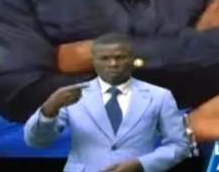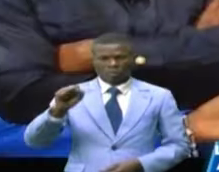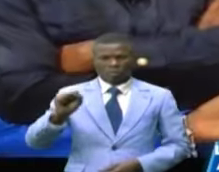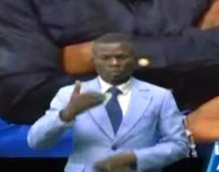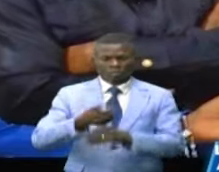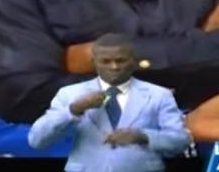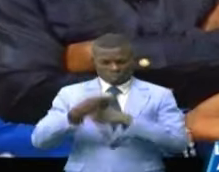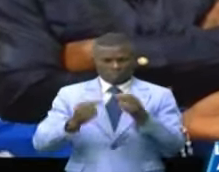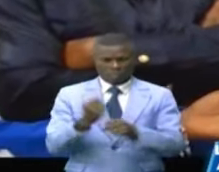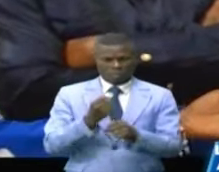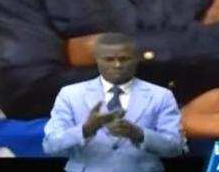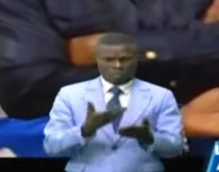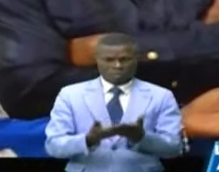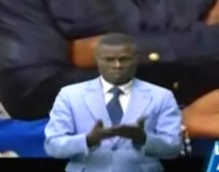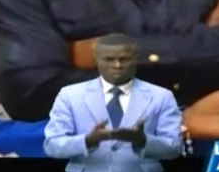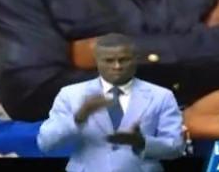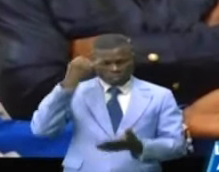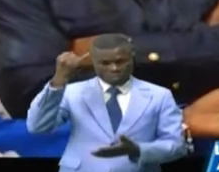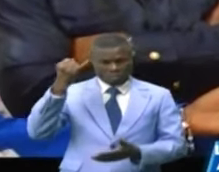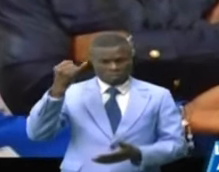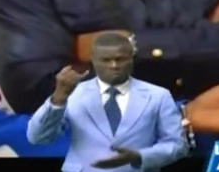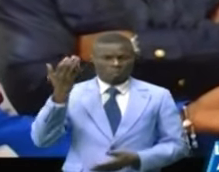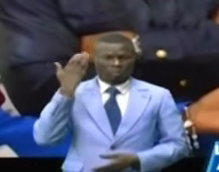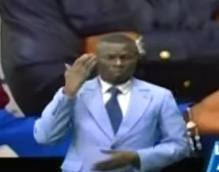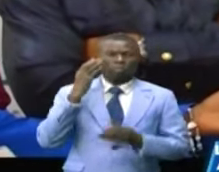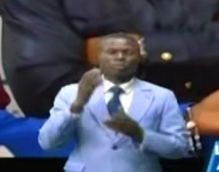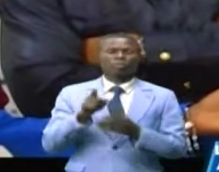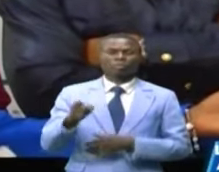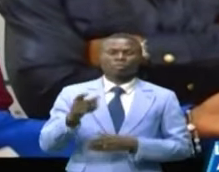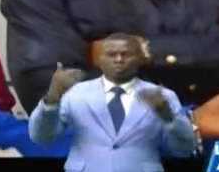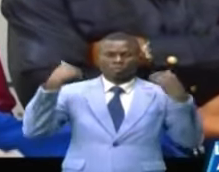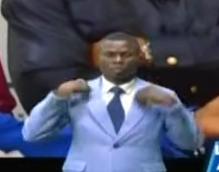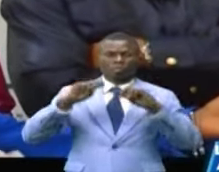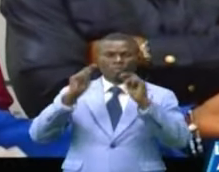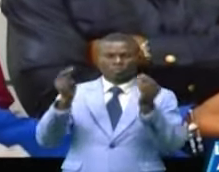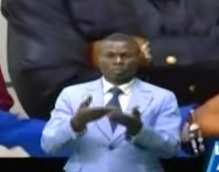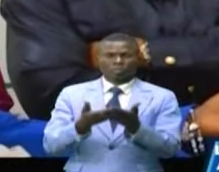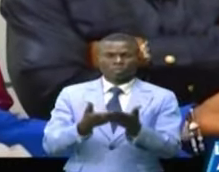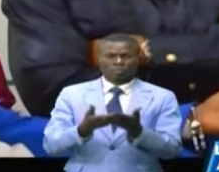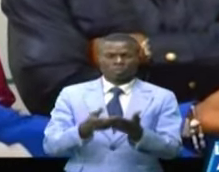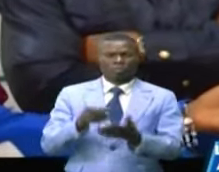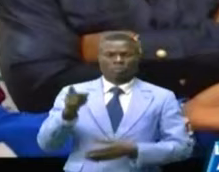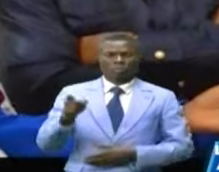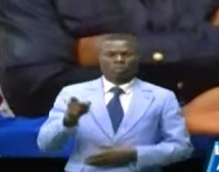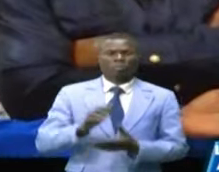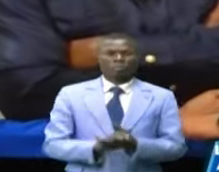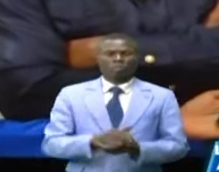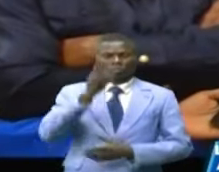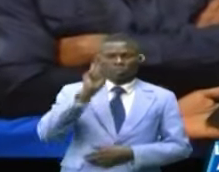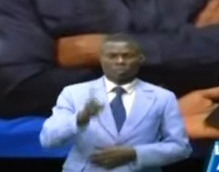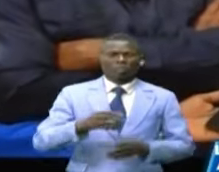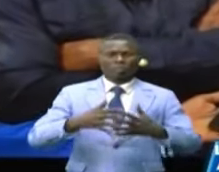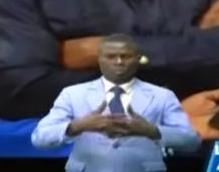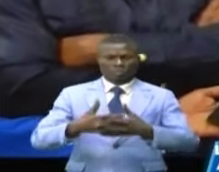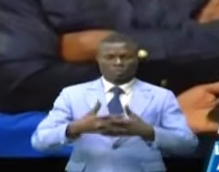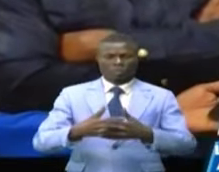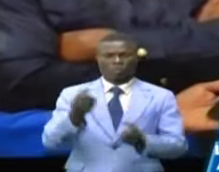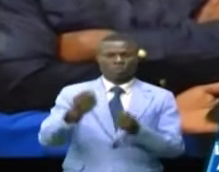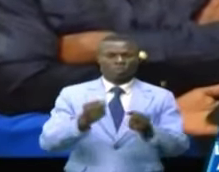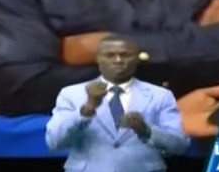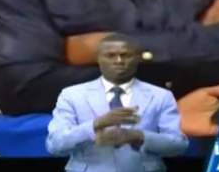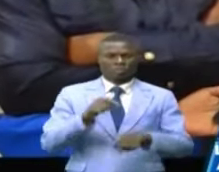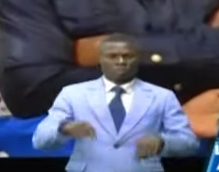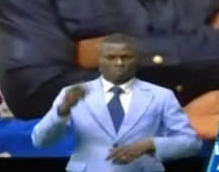projet. Déjà, selon Ibrahim Karaka, chef de la délégation Al Bayrak, 200 engins sont déjà en route pour